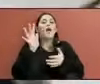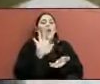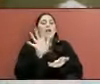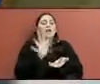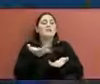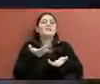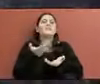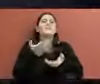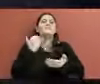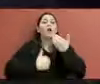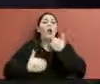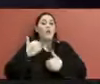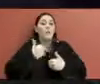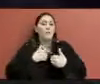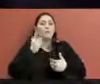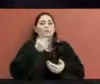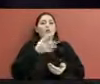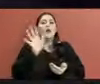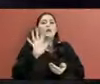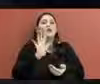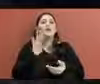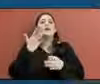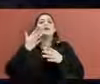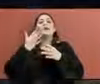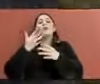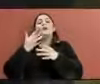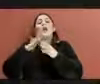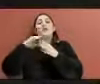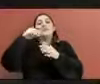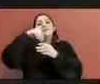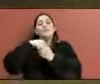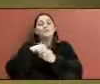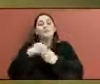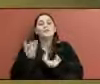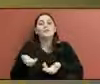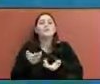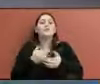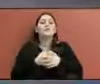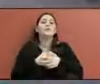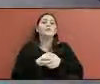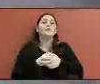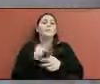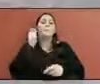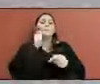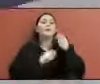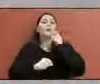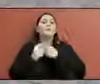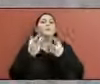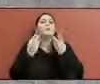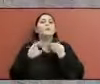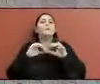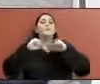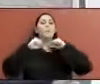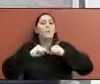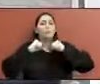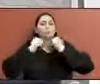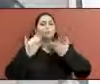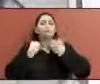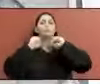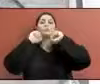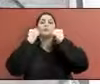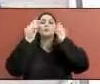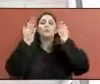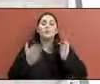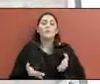yaralanmaların %50'si ev içindeki yapısal olmayan koltuk,